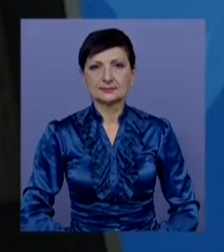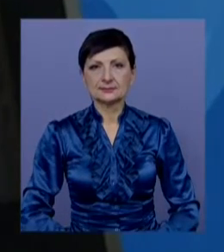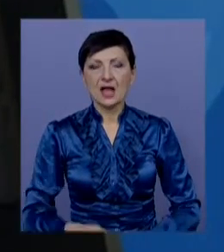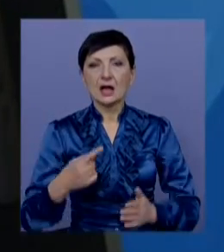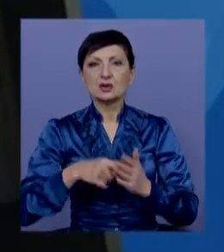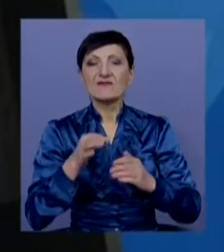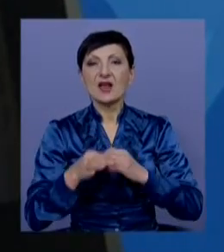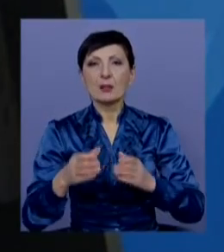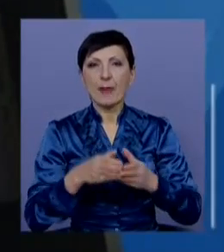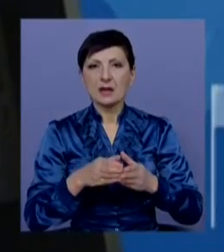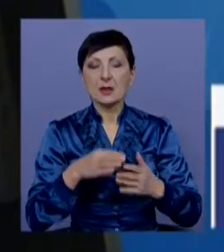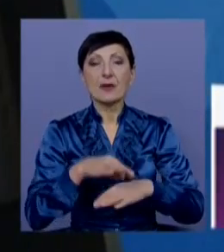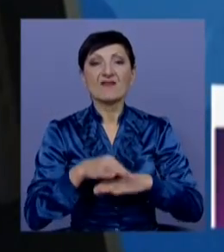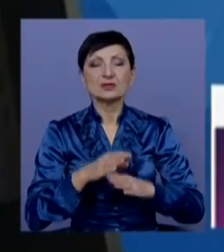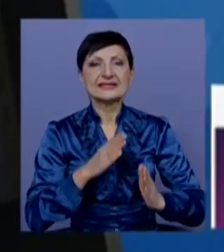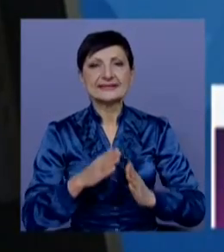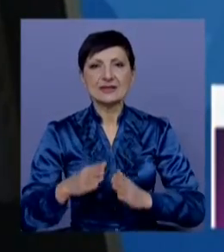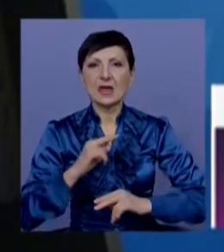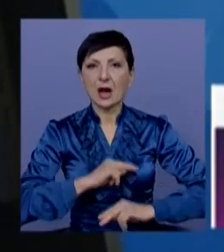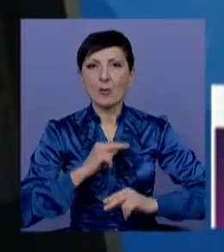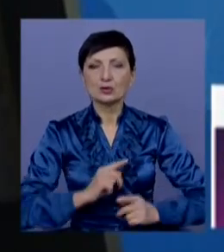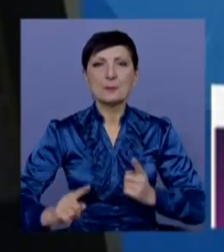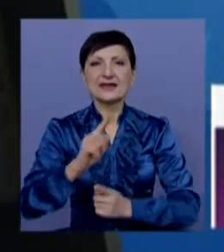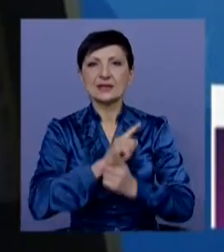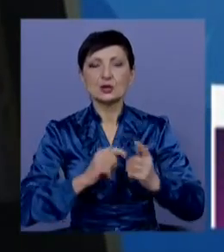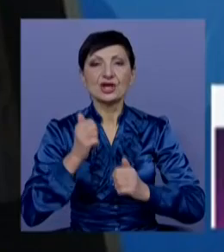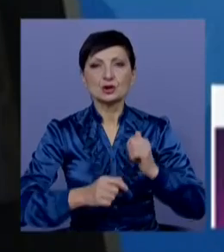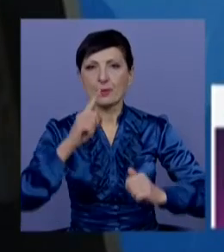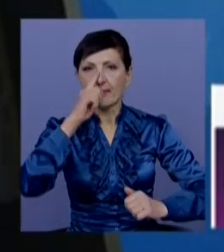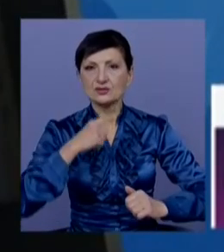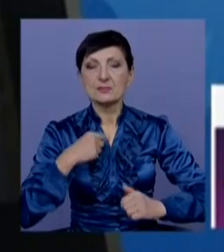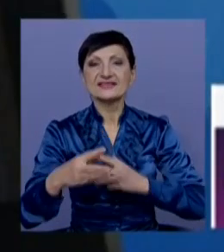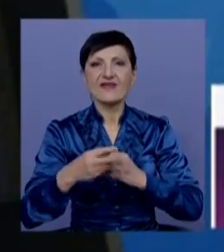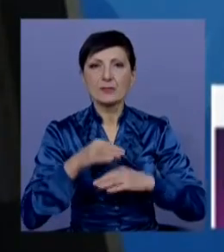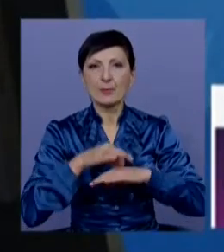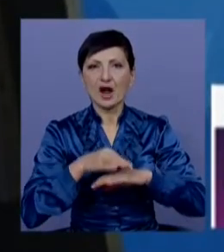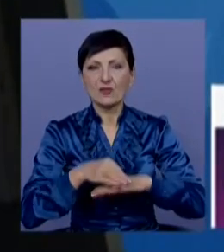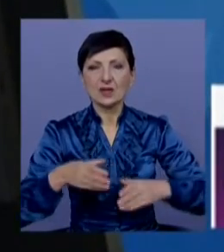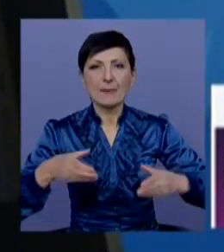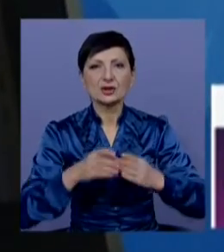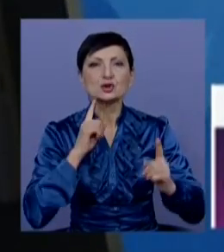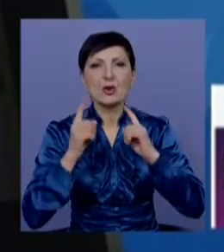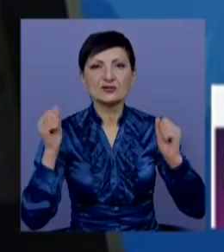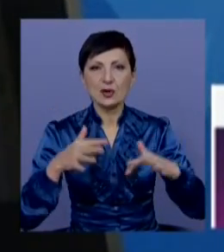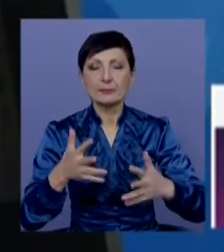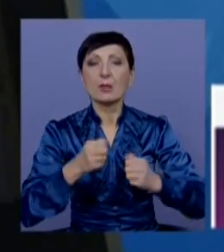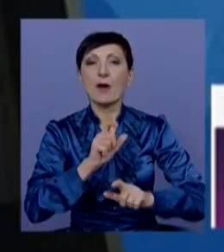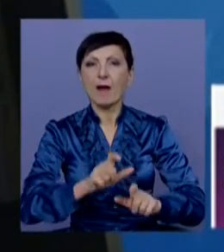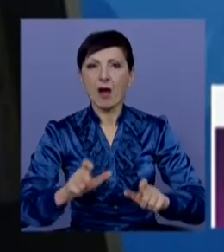Городским филиалом партии проводится системная работа по перезагрузке ежемесячно. Мы с вами проводим аппаратное совещание, приемы